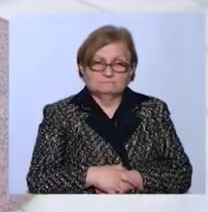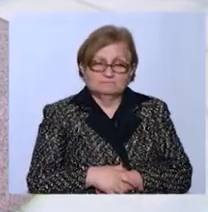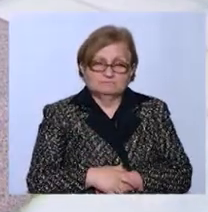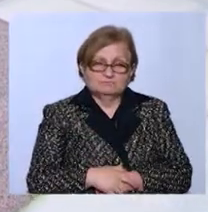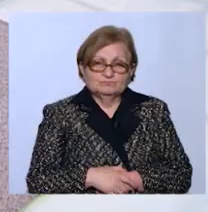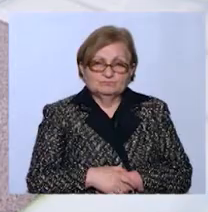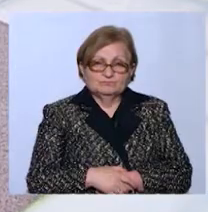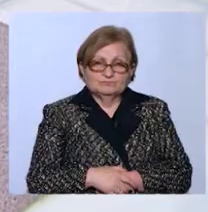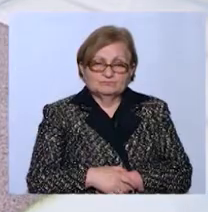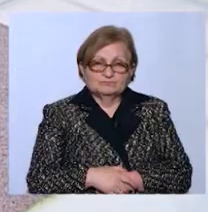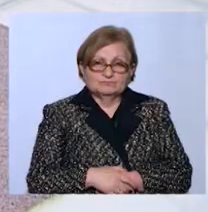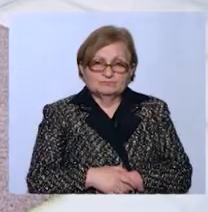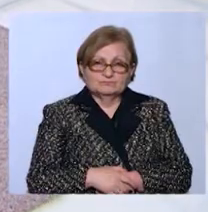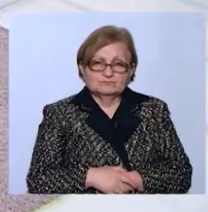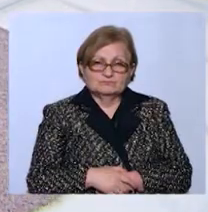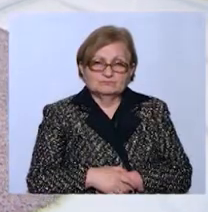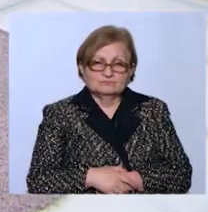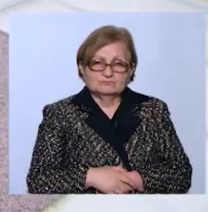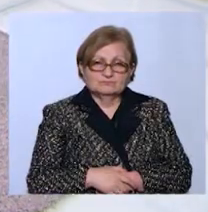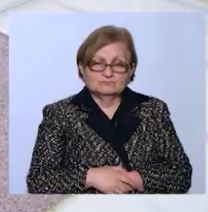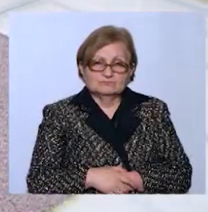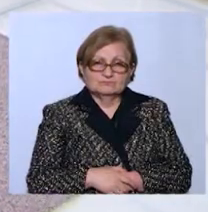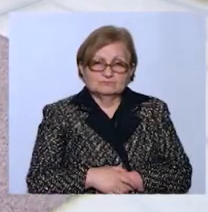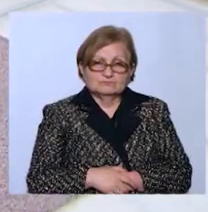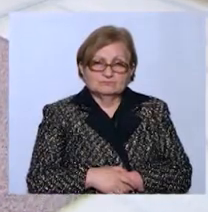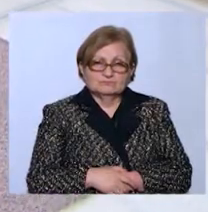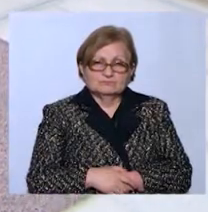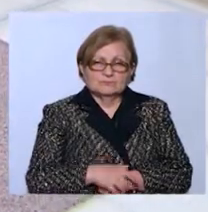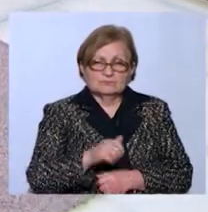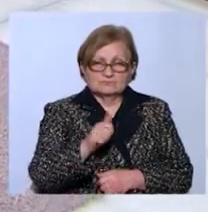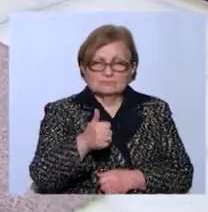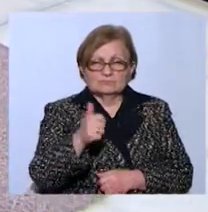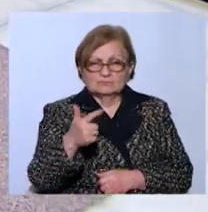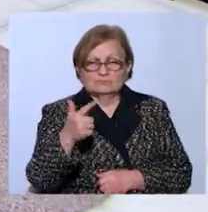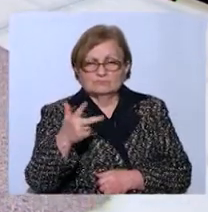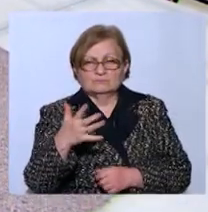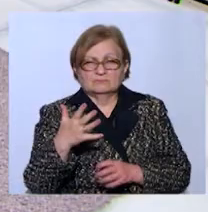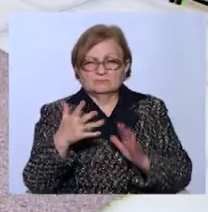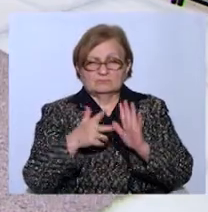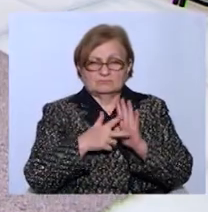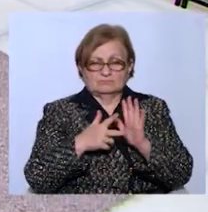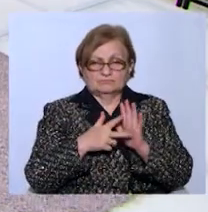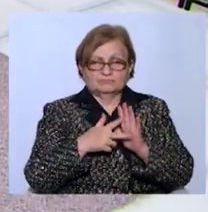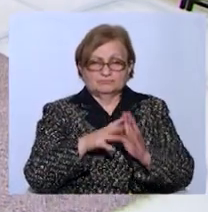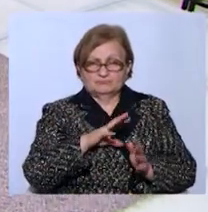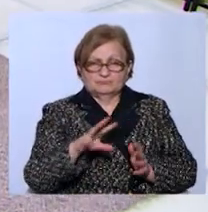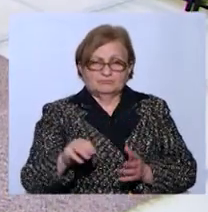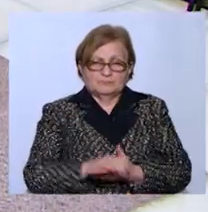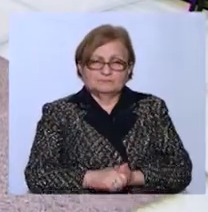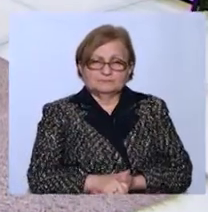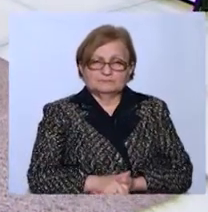და კიდევ რო იყოს აგერ მეორე, მესამე, მეოთხე, მეხუთე, მეექვსე და მერვე.